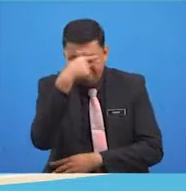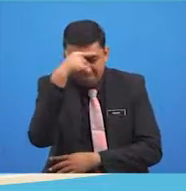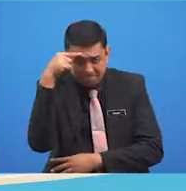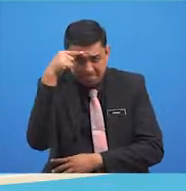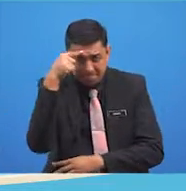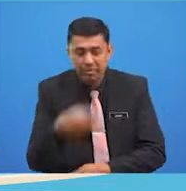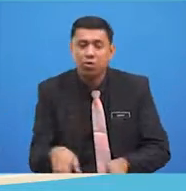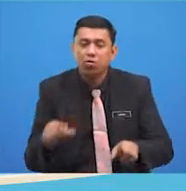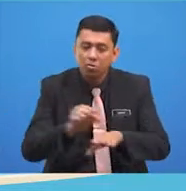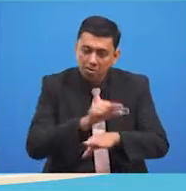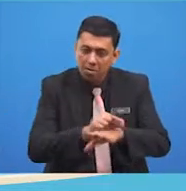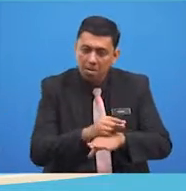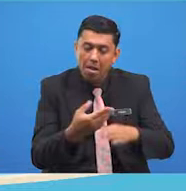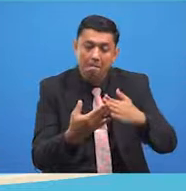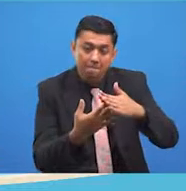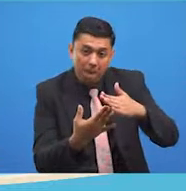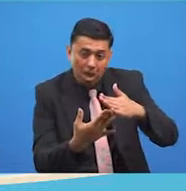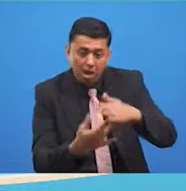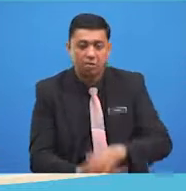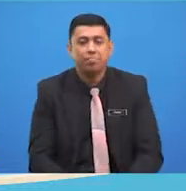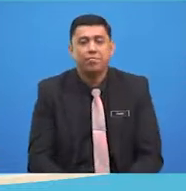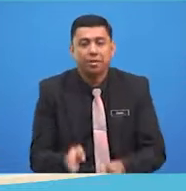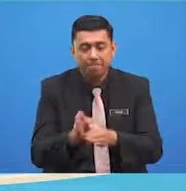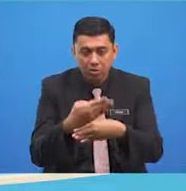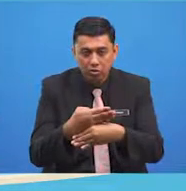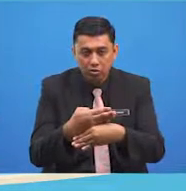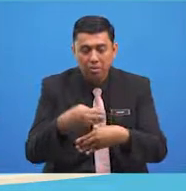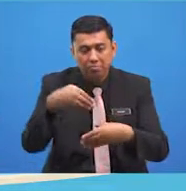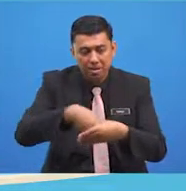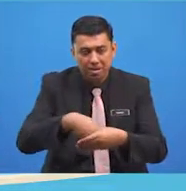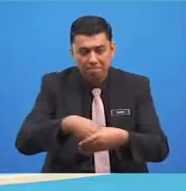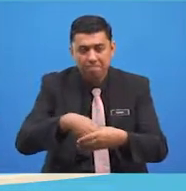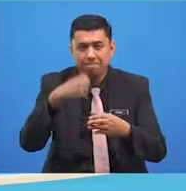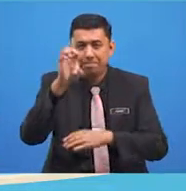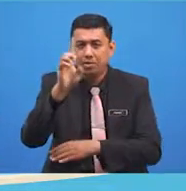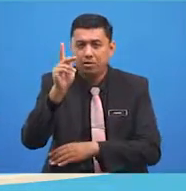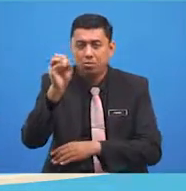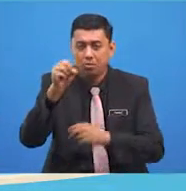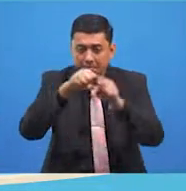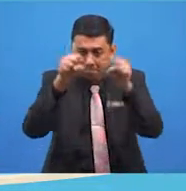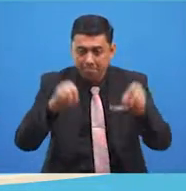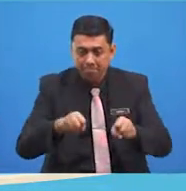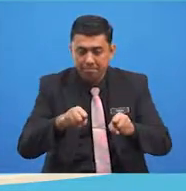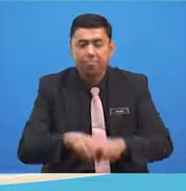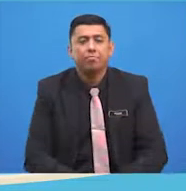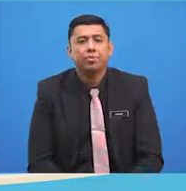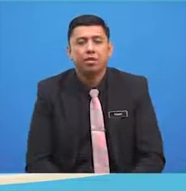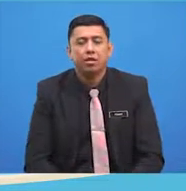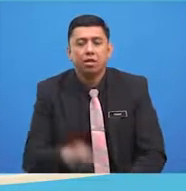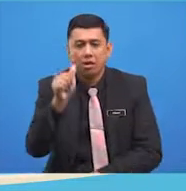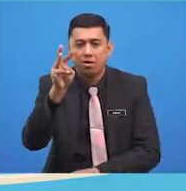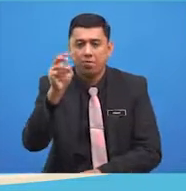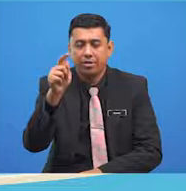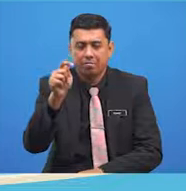digunakan sebagai bahan bakar. Ia terbentuk dalam ekosistem melalui pengawetan tumbuhan